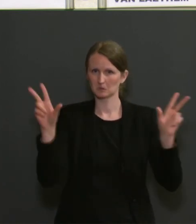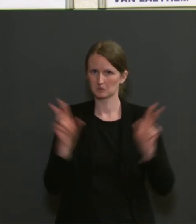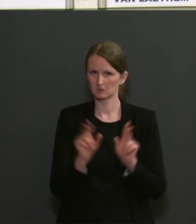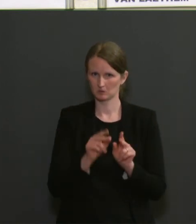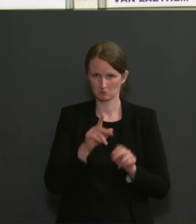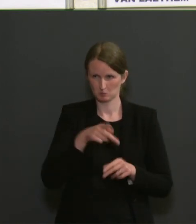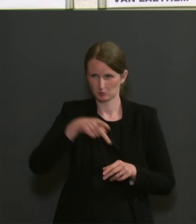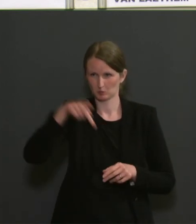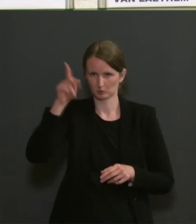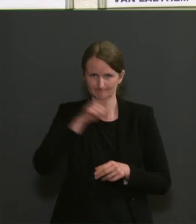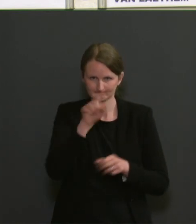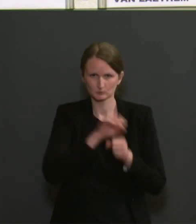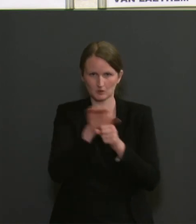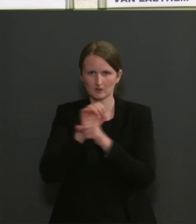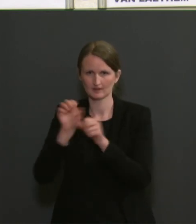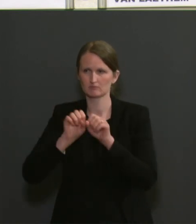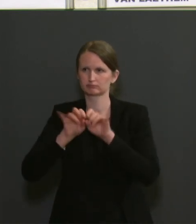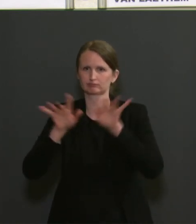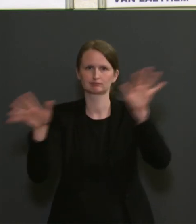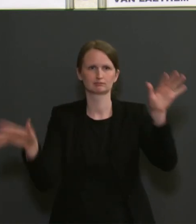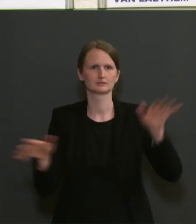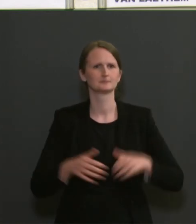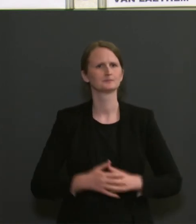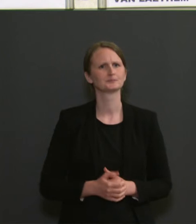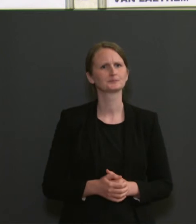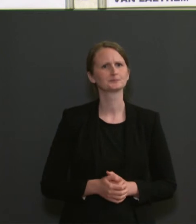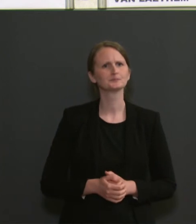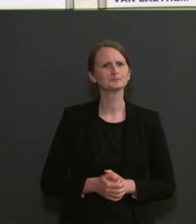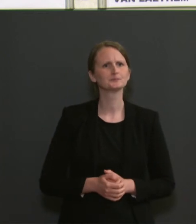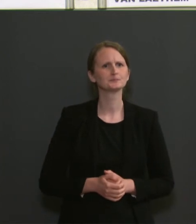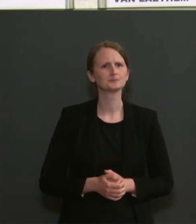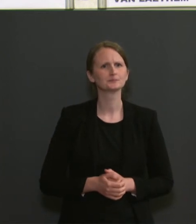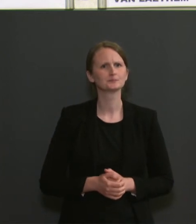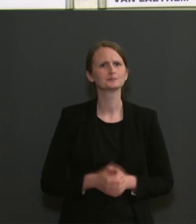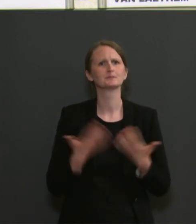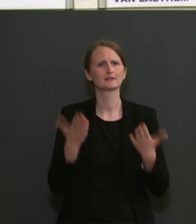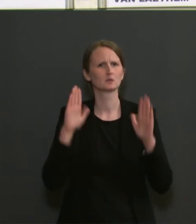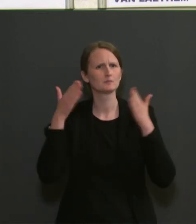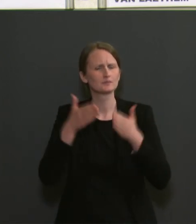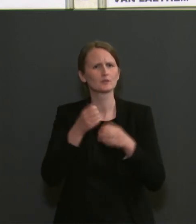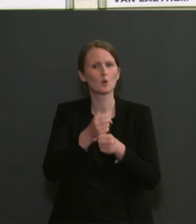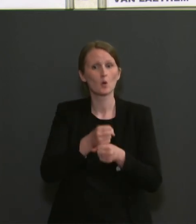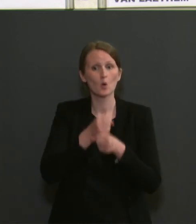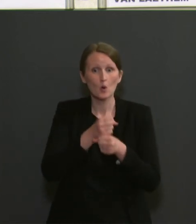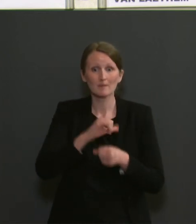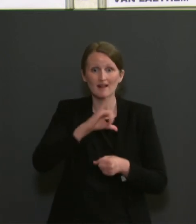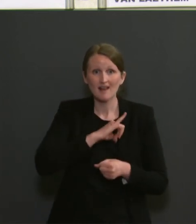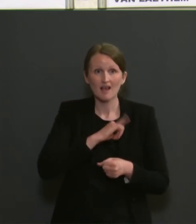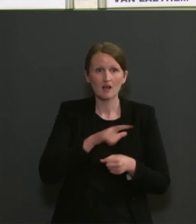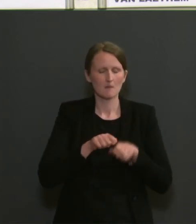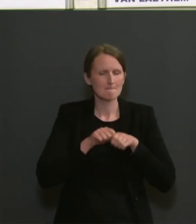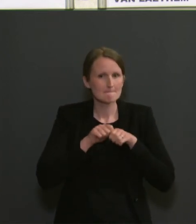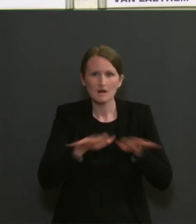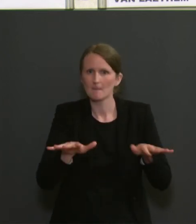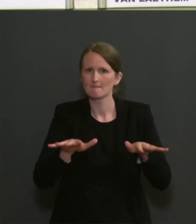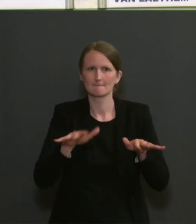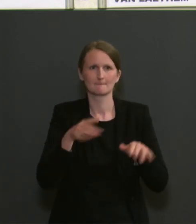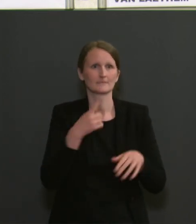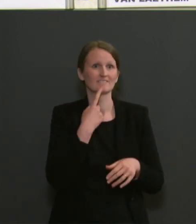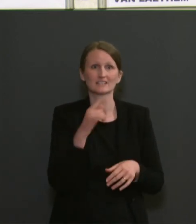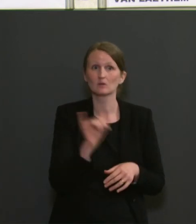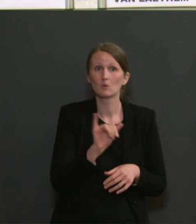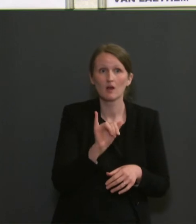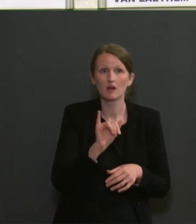Si on s'intéresse maintenant aux situations de maisons de repos dans lesquelles il y a des clusters importants, un nombre significatif de